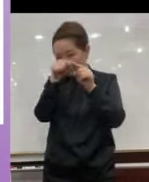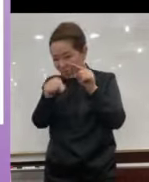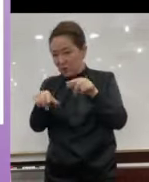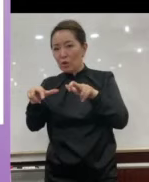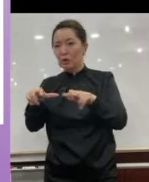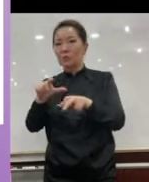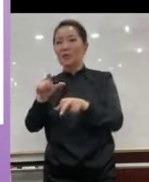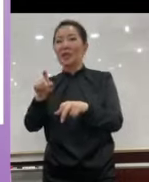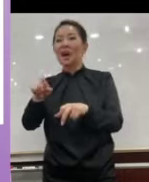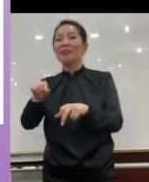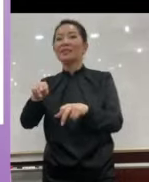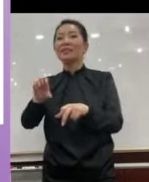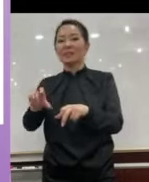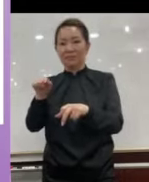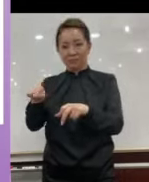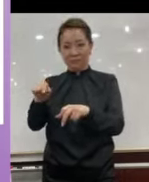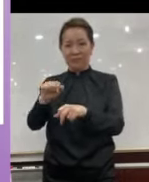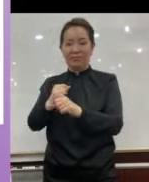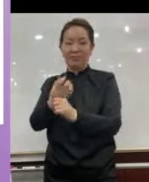ажилладаг.